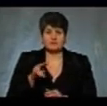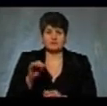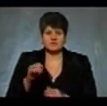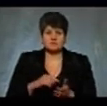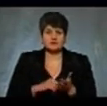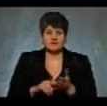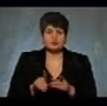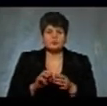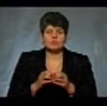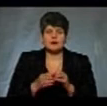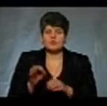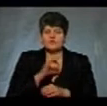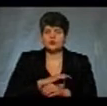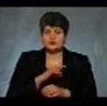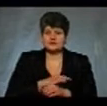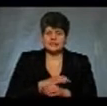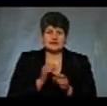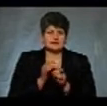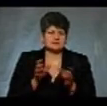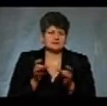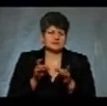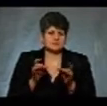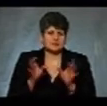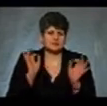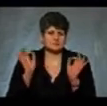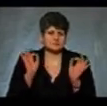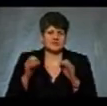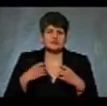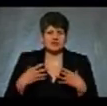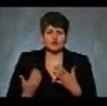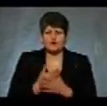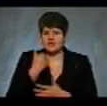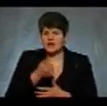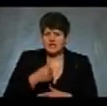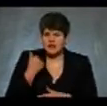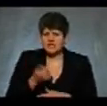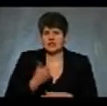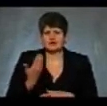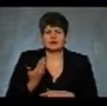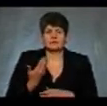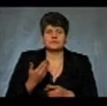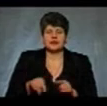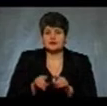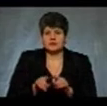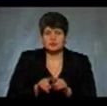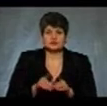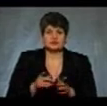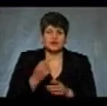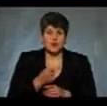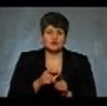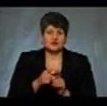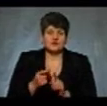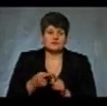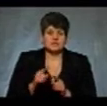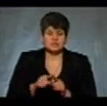про проблему використання піротехнічних засобів під час свят, зокрема під час святкування Нового року. І також, за його словами,